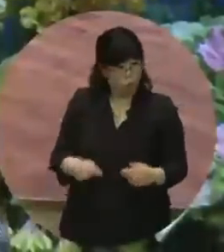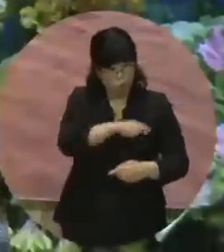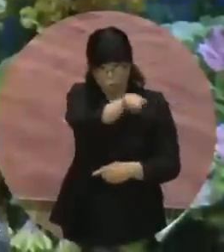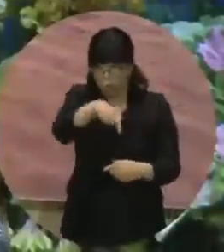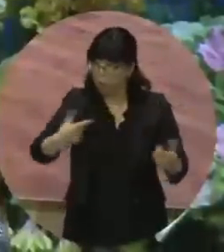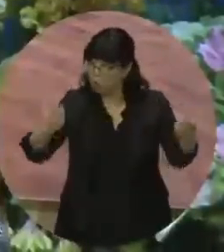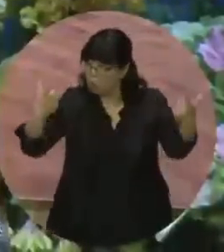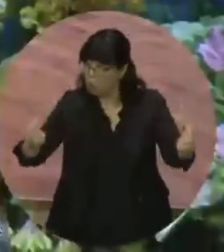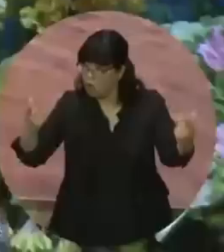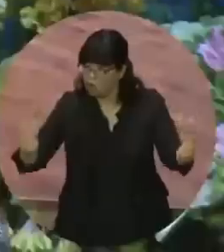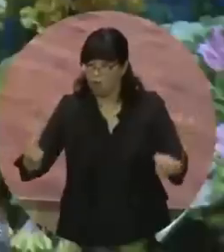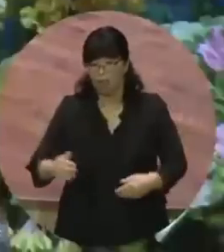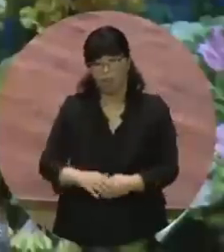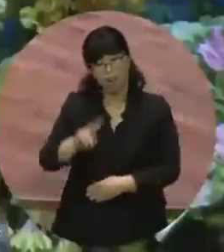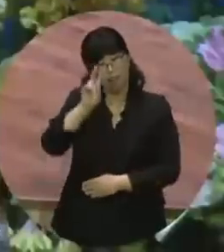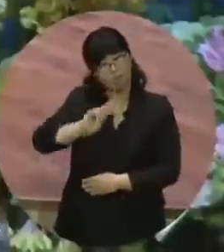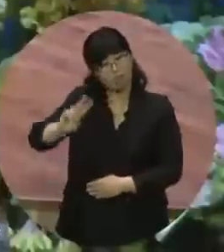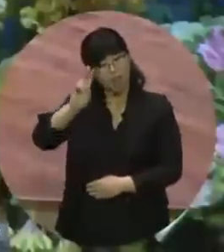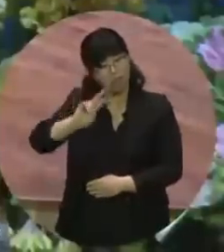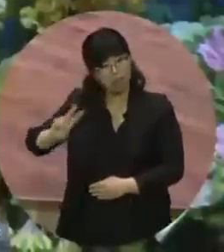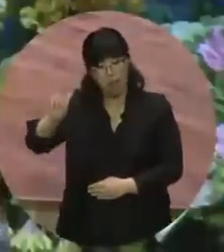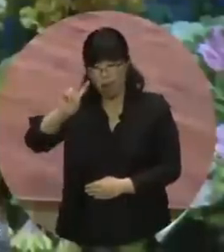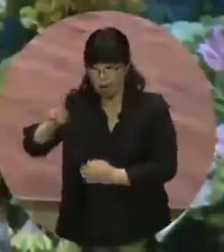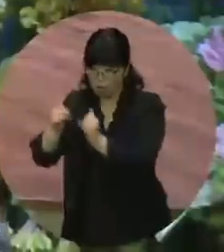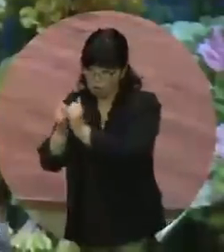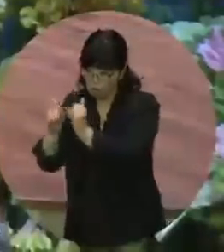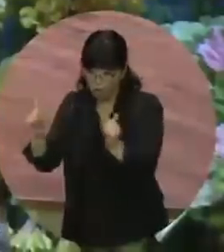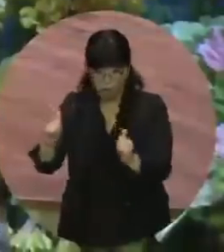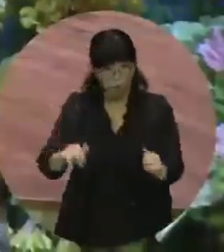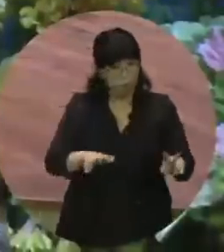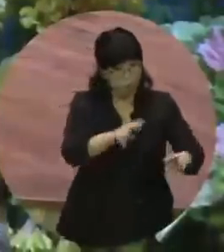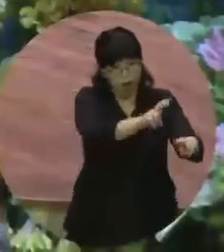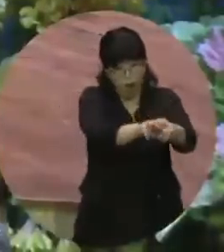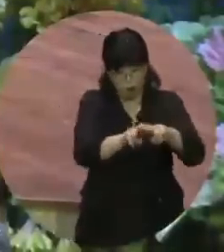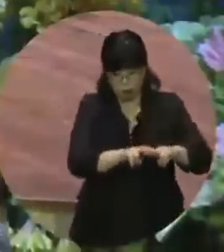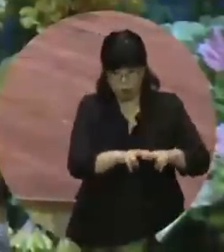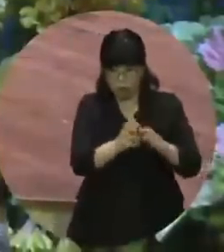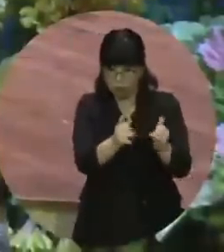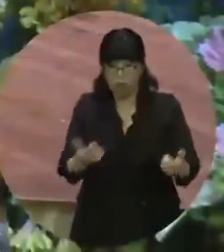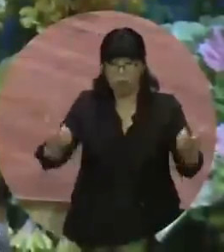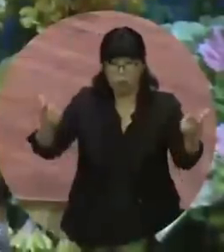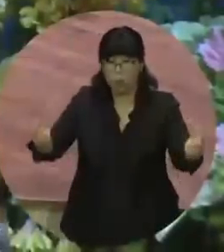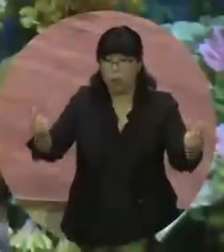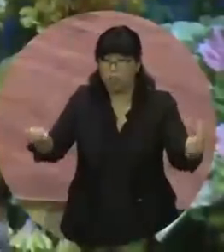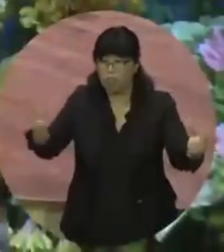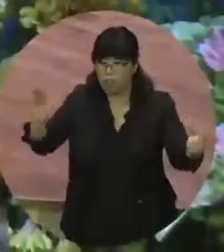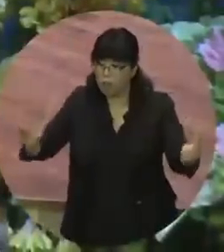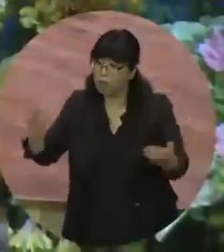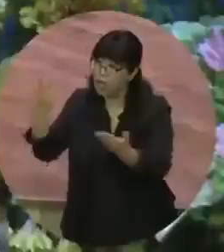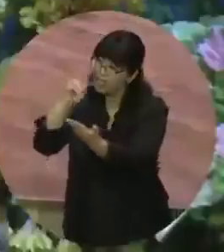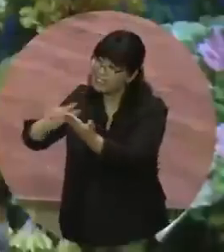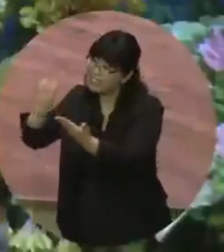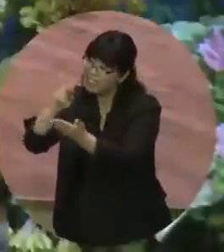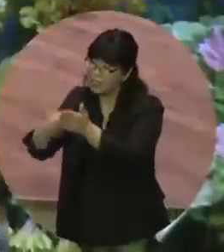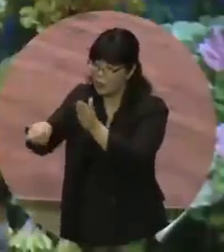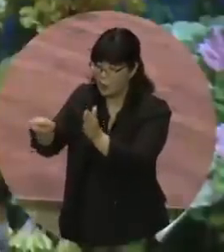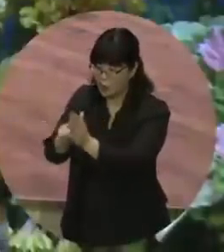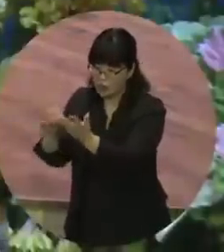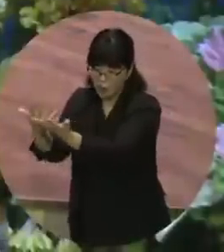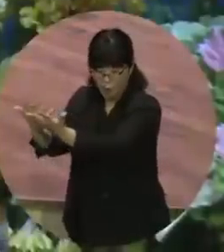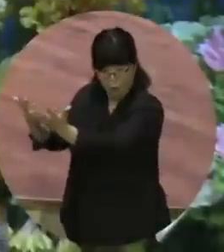심야에나 내가 찬양해야지, 연습하면서 찬양해야지, 이 마음이 아름다운 천사예요.